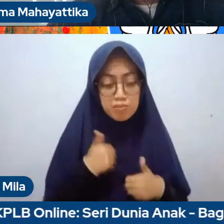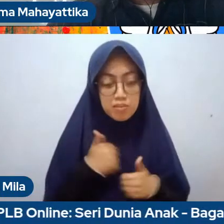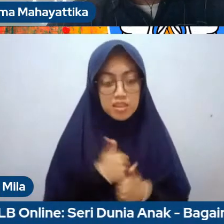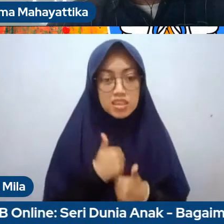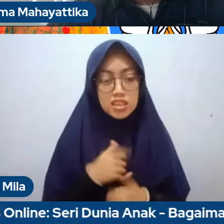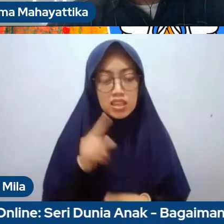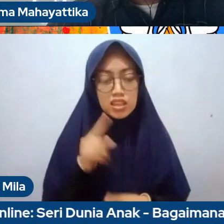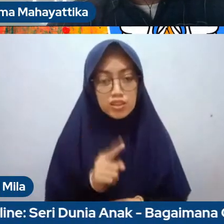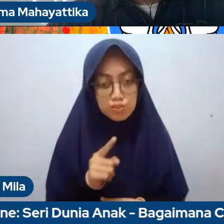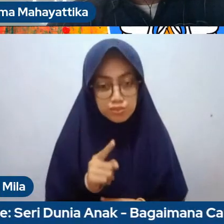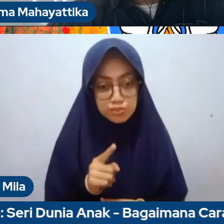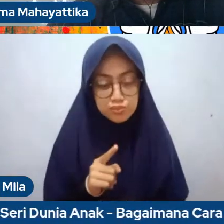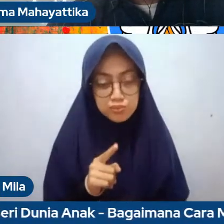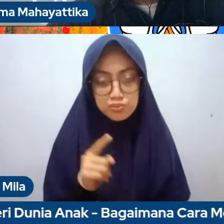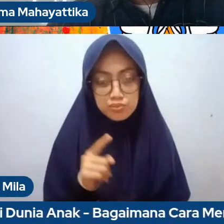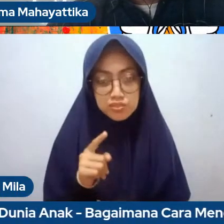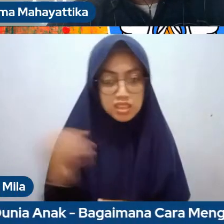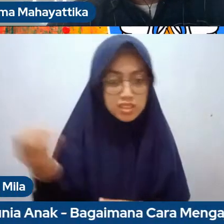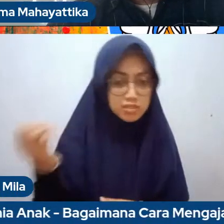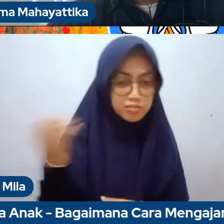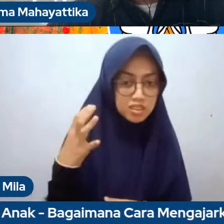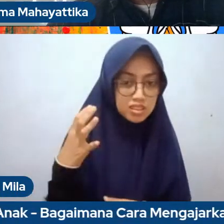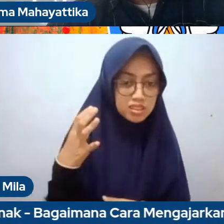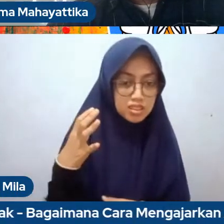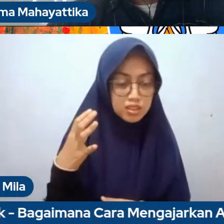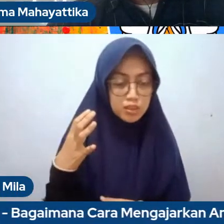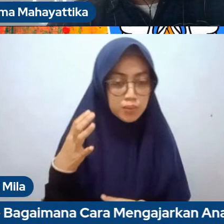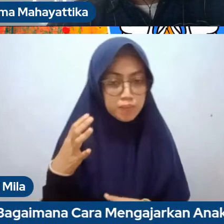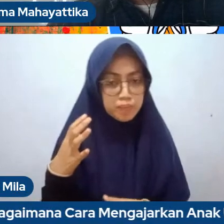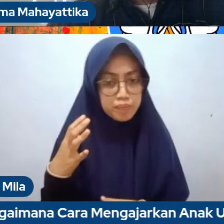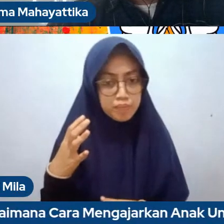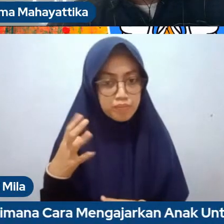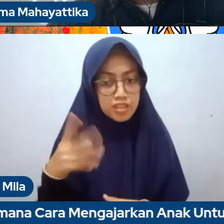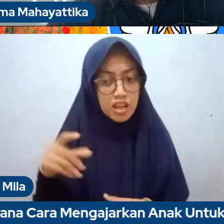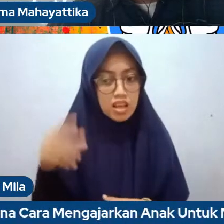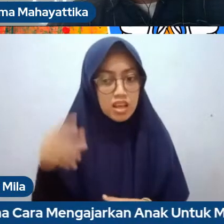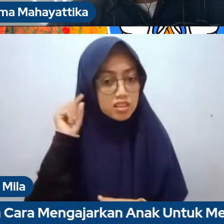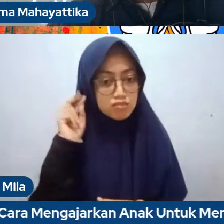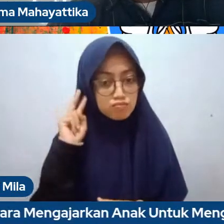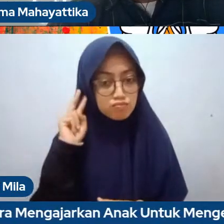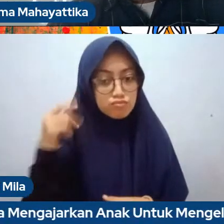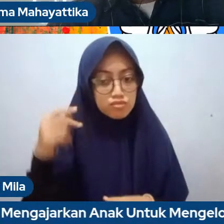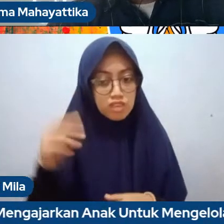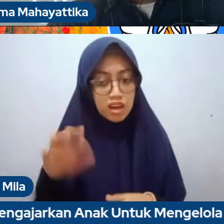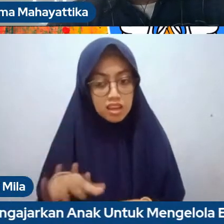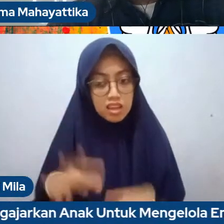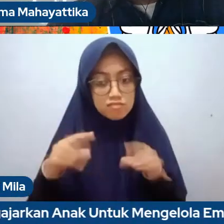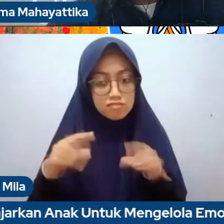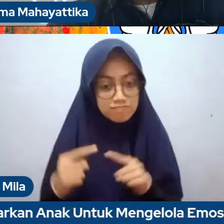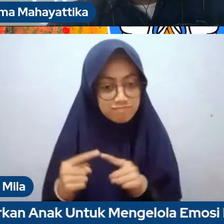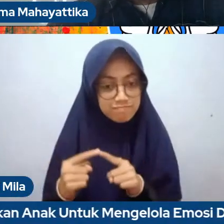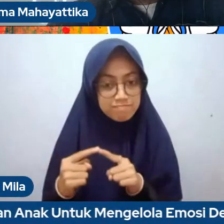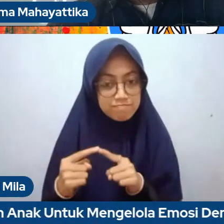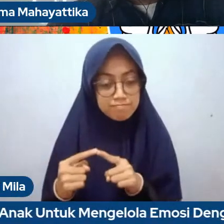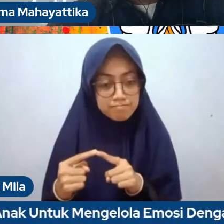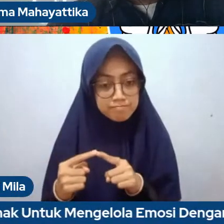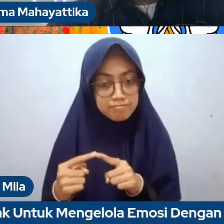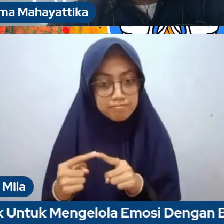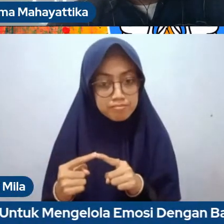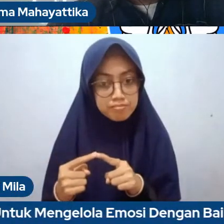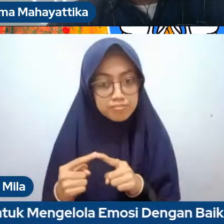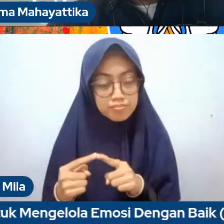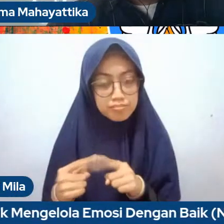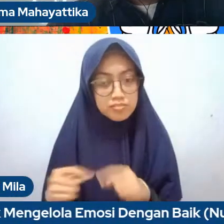yang pola keterikatan emosional antara ibu dengan anak atau ibu dengan substitute mother, ibu pengganti.